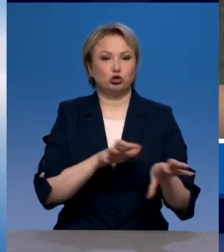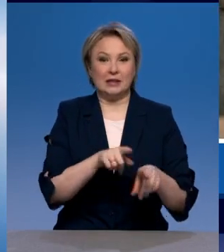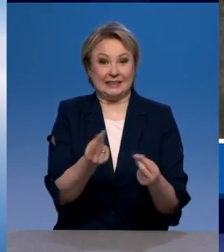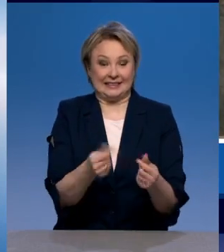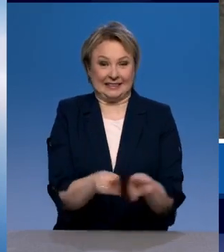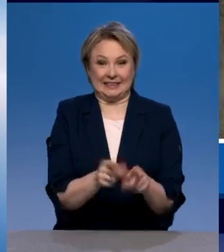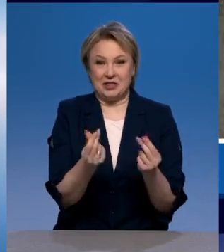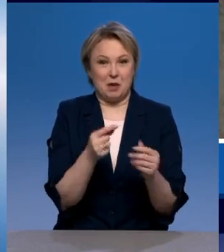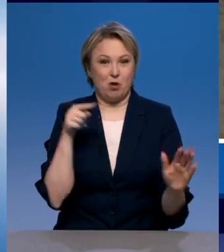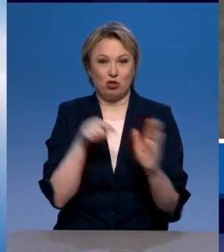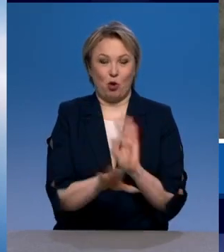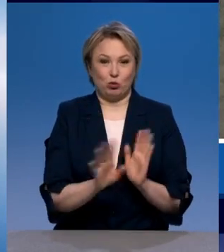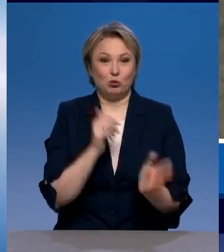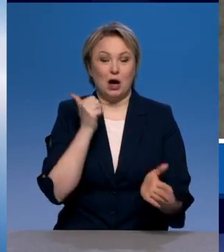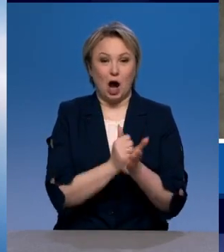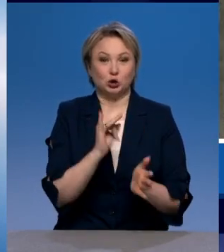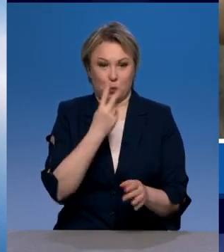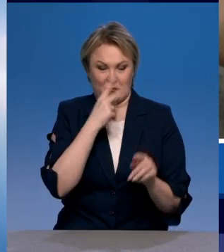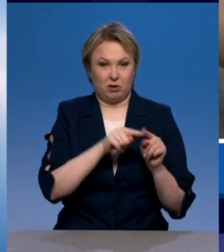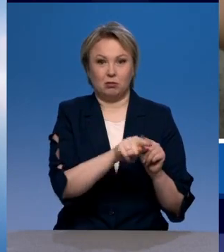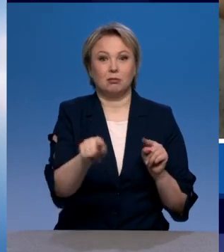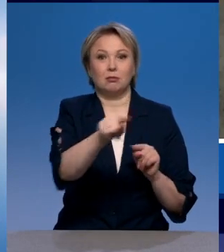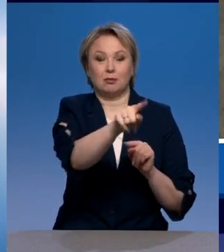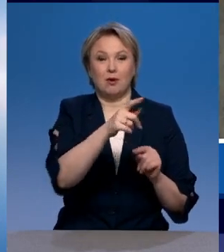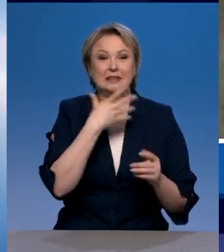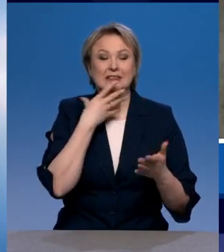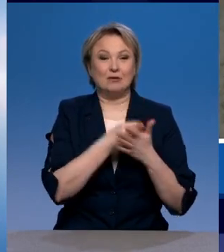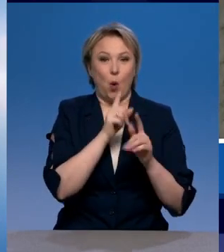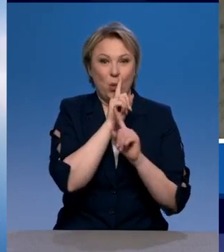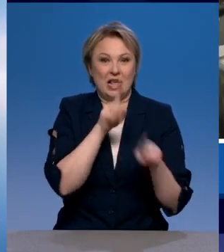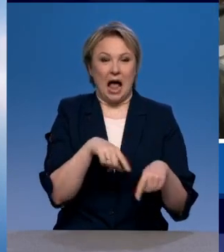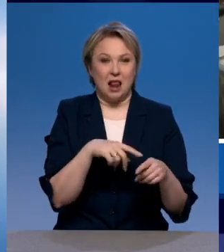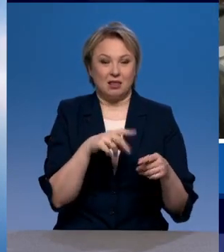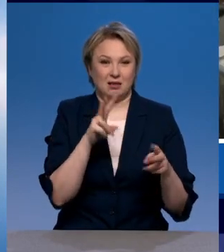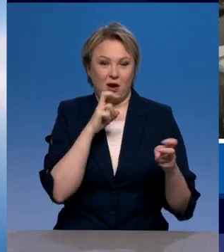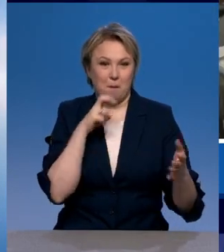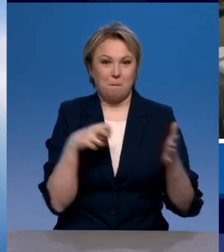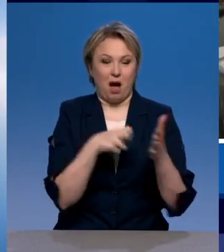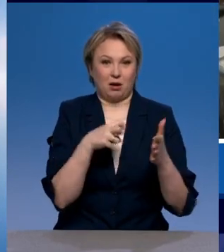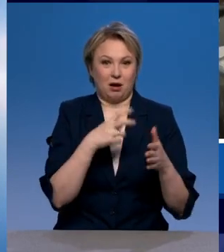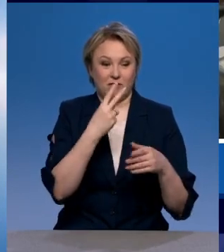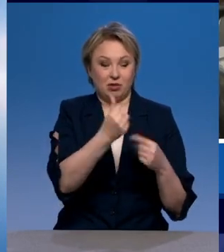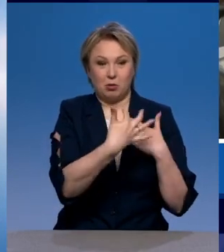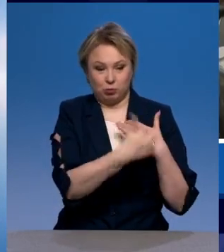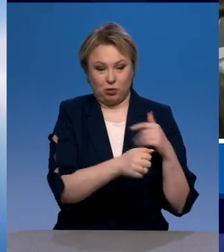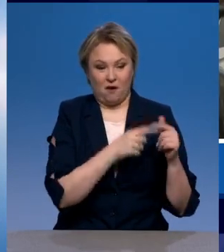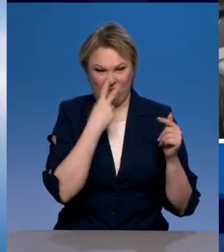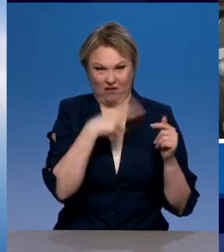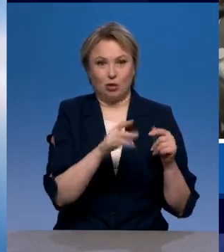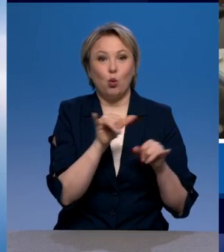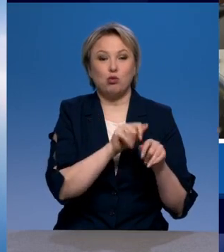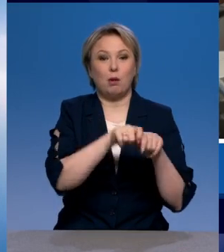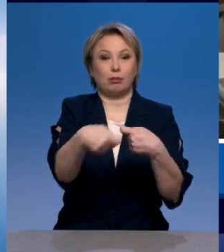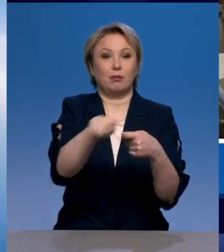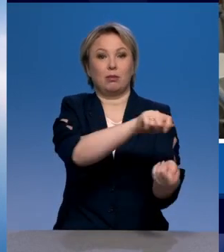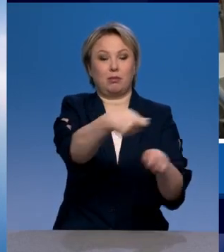будет каждый рубль, по сути, иметь свой уникальный маркер, и можно будет всегда это найти и определить. А проблема действительно, и паника